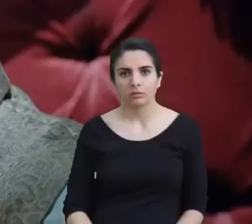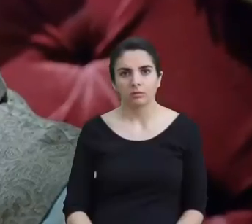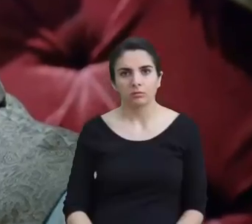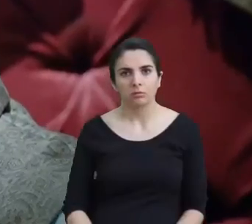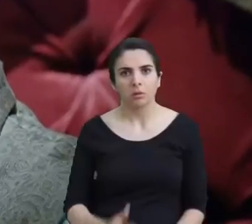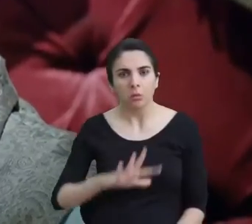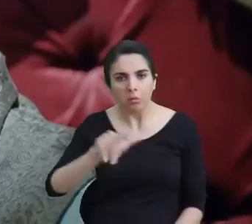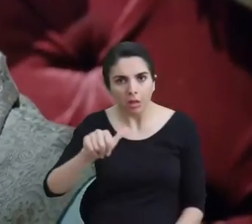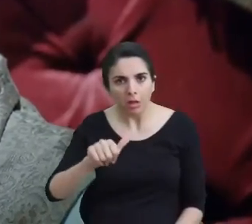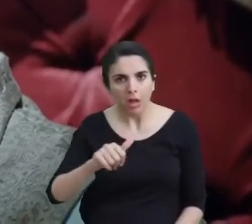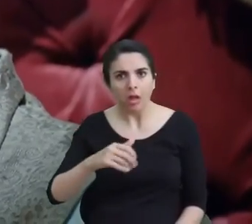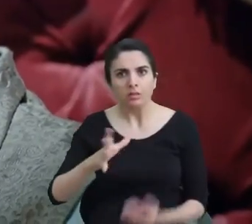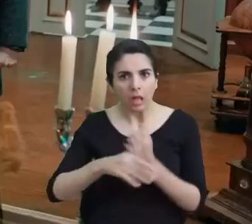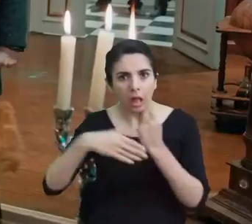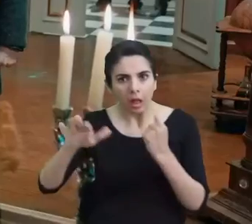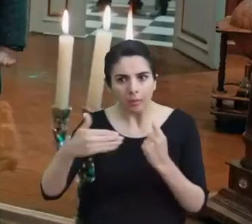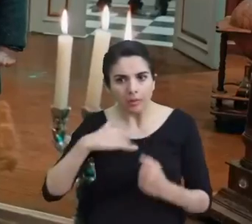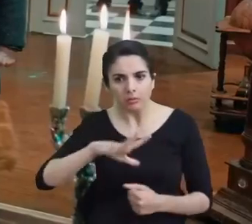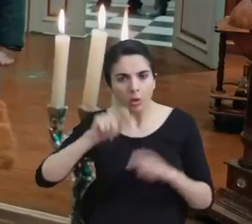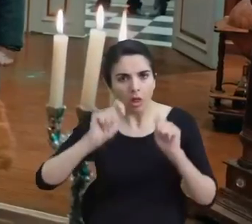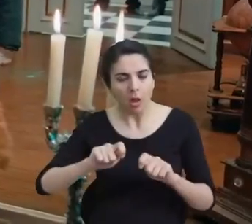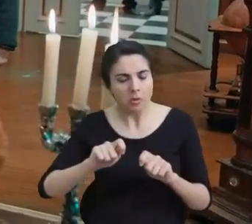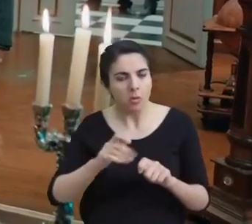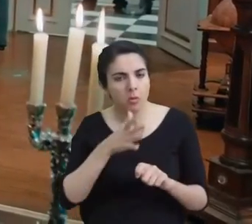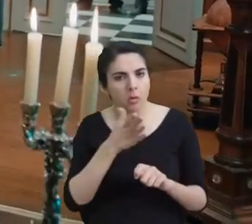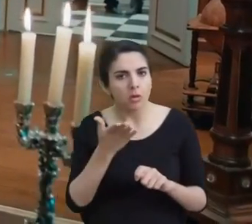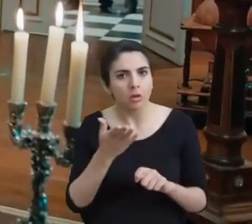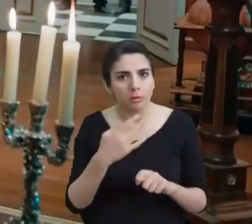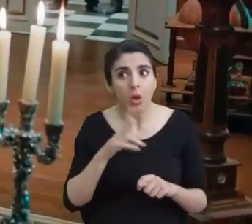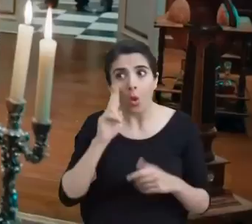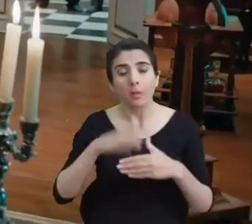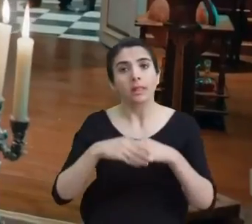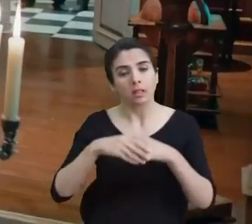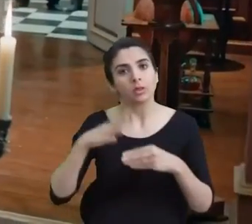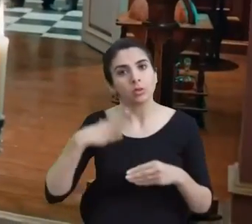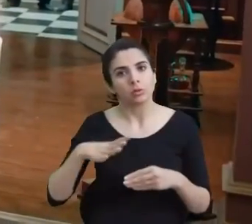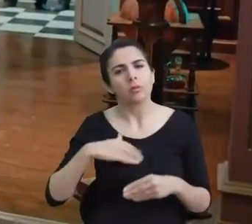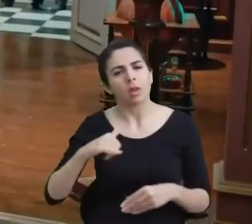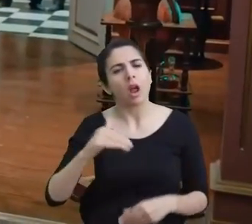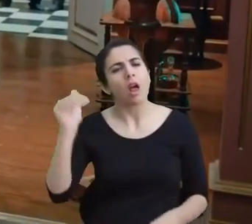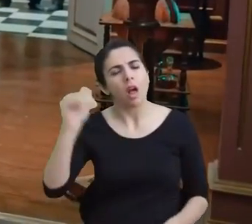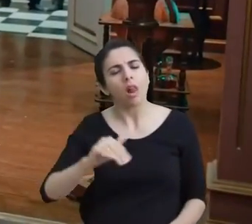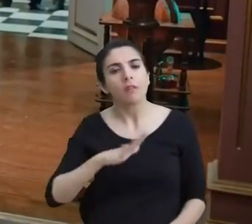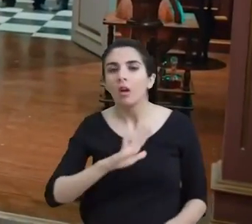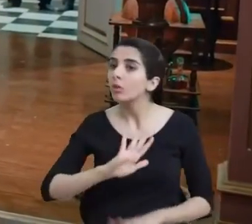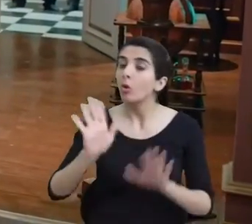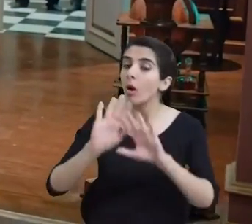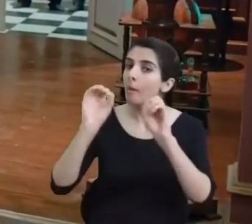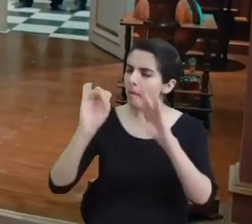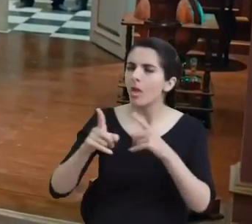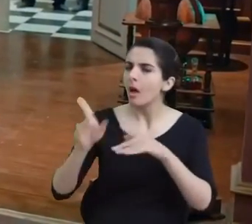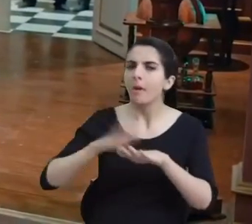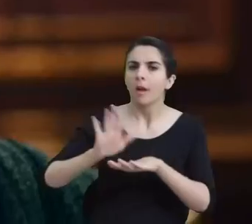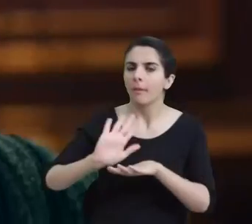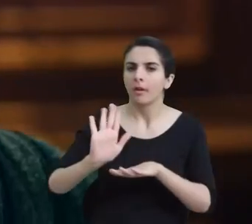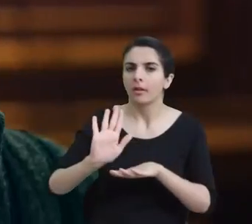Kutsal emaneti çaldığı akşam beni de soydu. Kesin o yaptı. Tanışmak isterdim. Yakında zaten yakalayınca... Hayır, bırak artık o